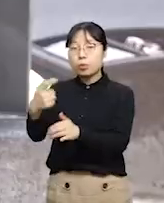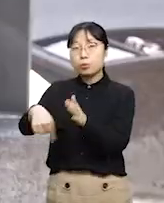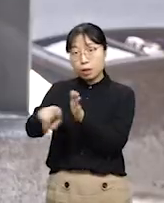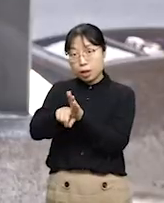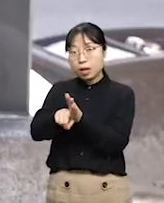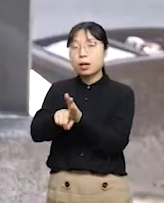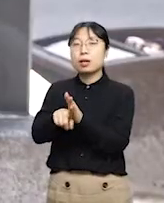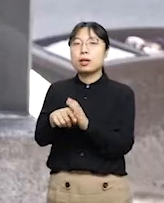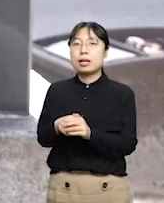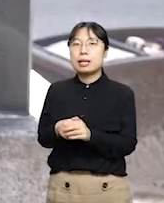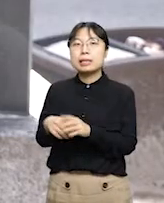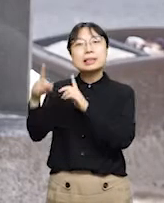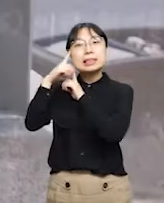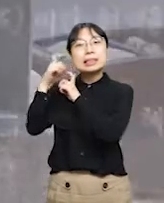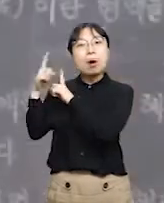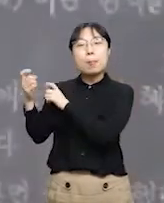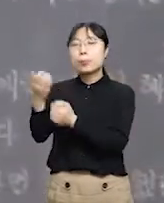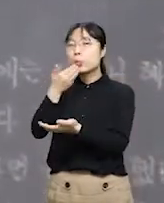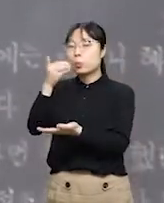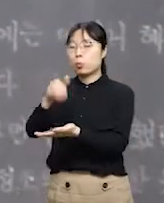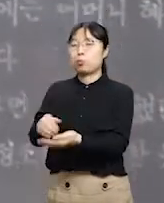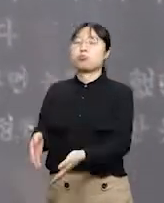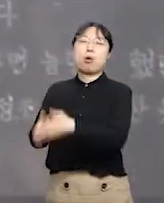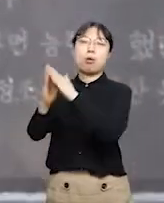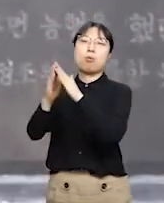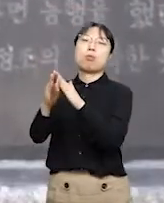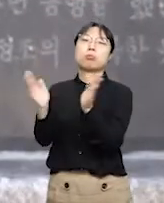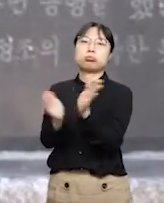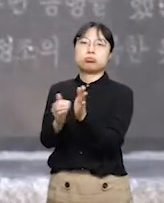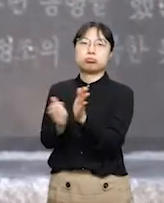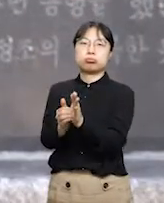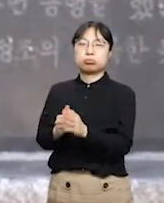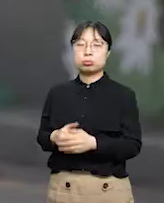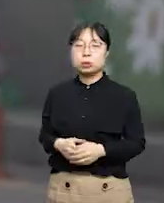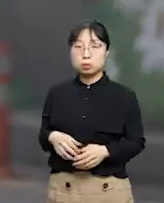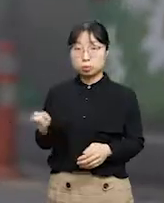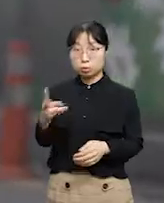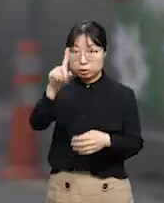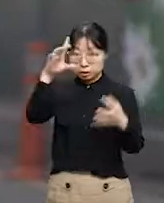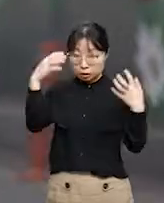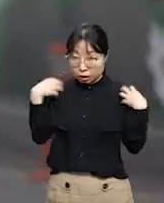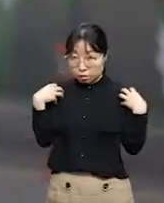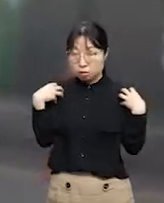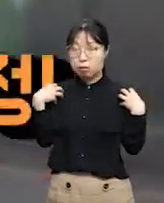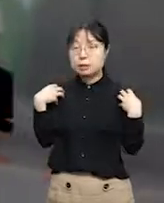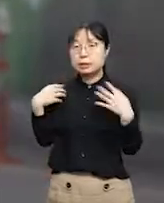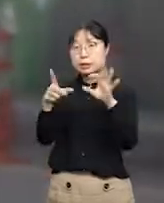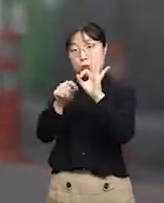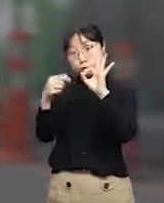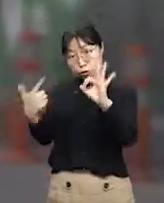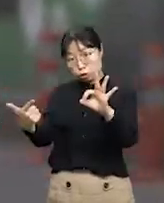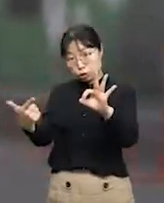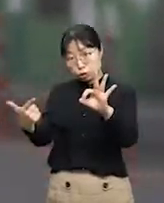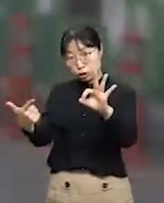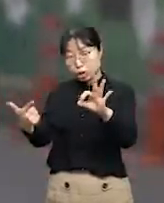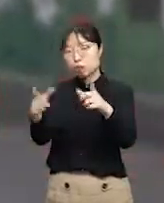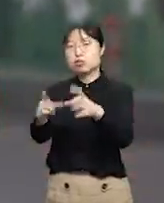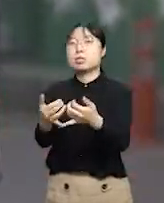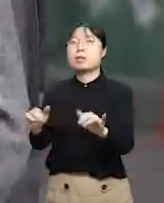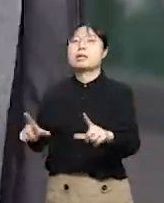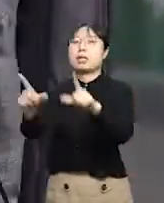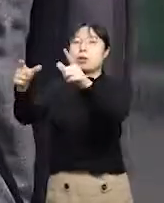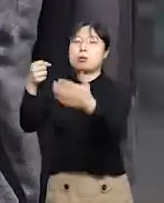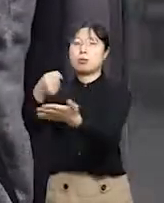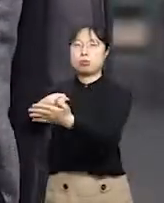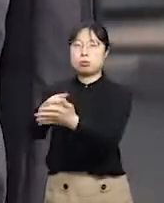그 백운회라고 하는 단체에서 기념비도 세웠고요. 아. 그리고 시에서는 10월 6일을 시민의 날로 제정을 했습니다.